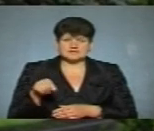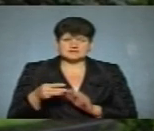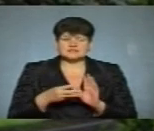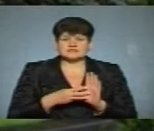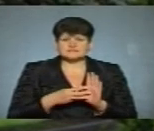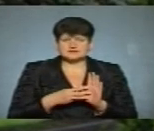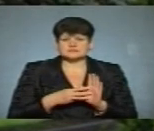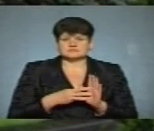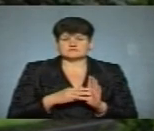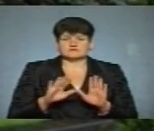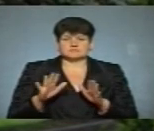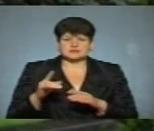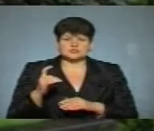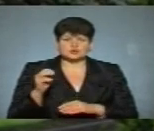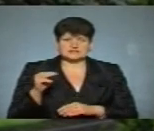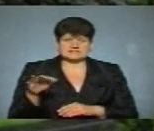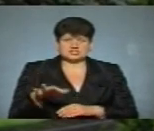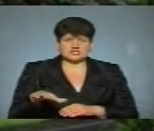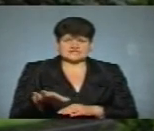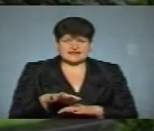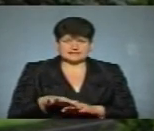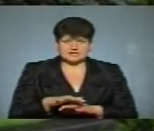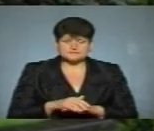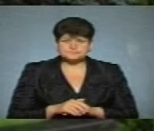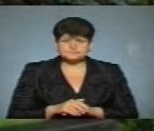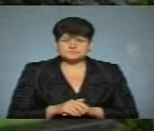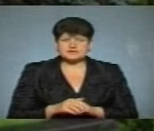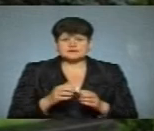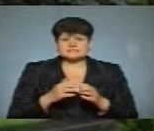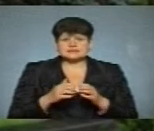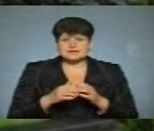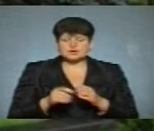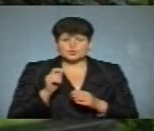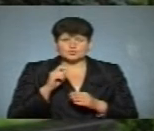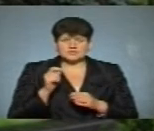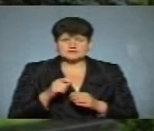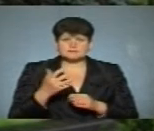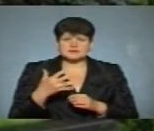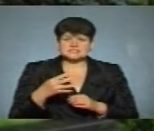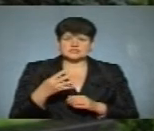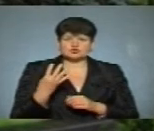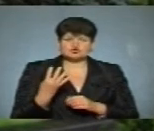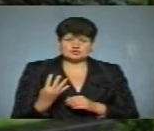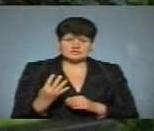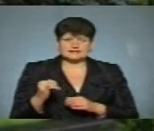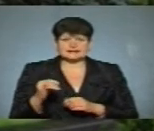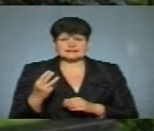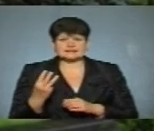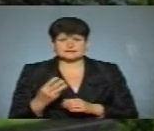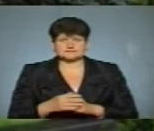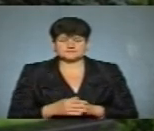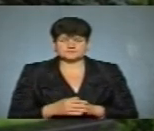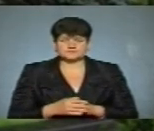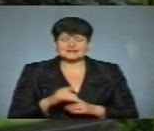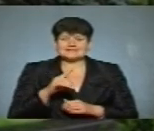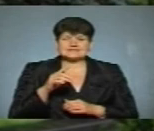112,8 випадки на 100 тисяч населення. При середньоукраїнському 54,3.